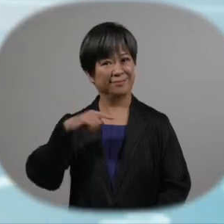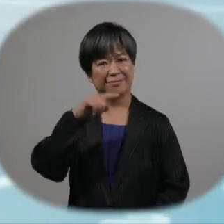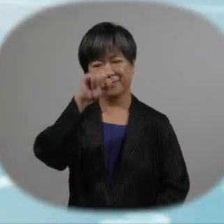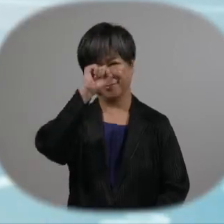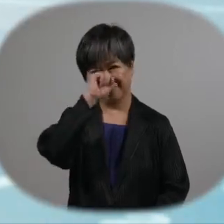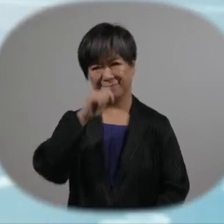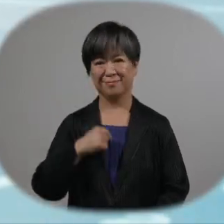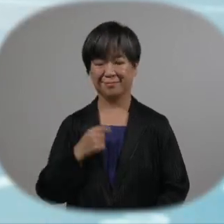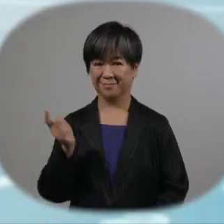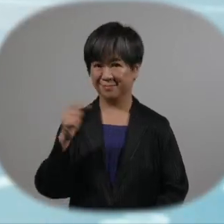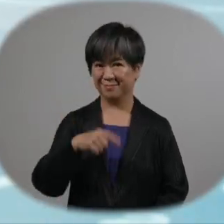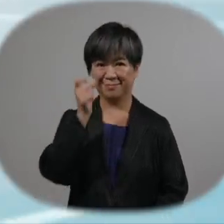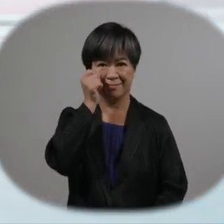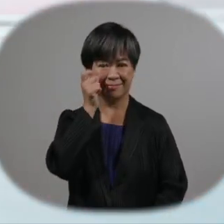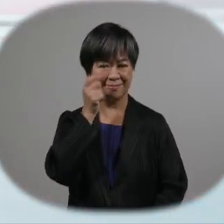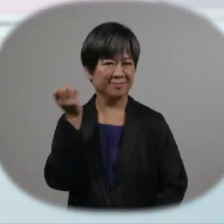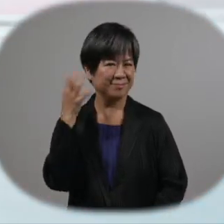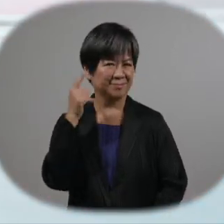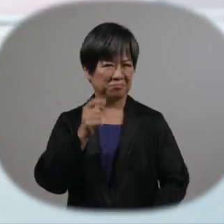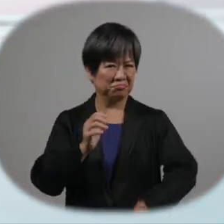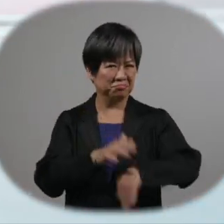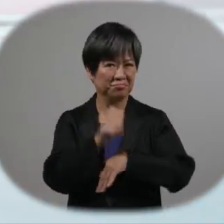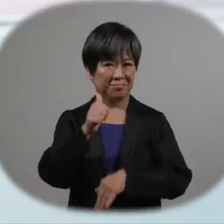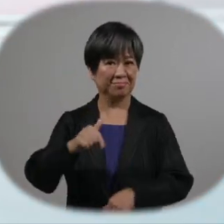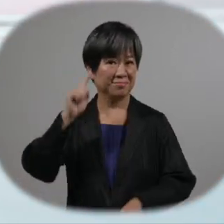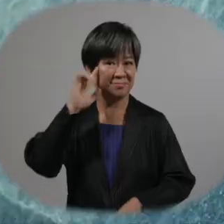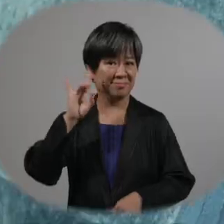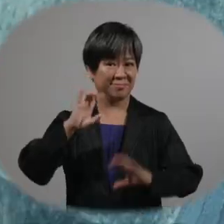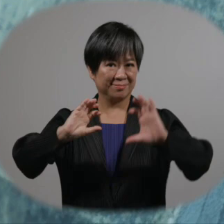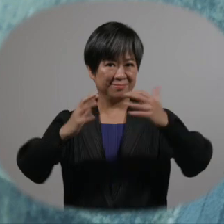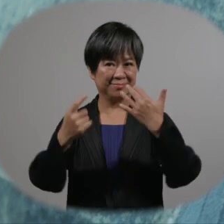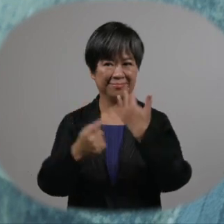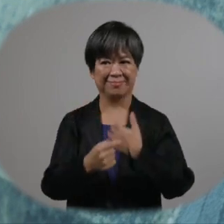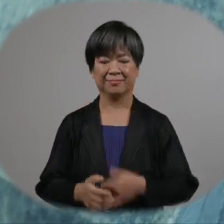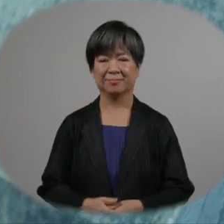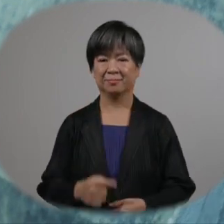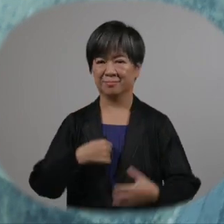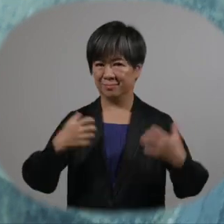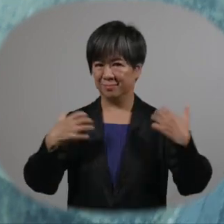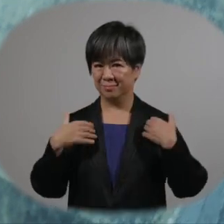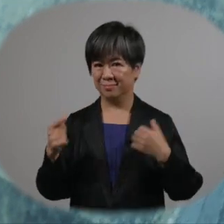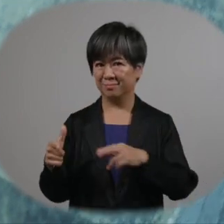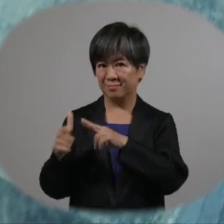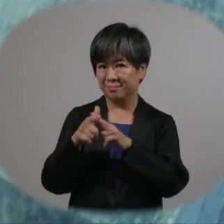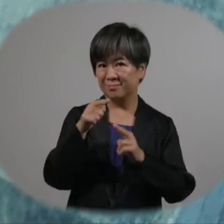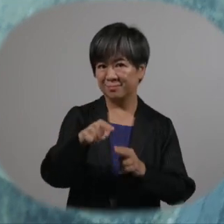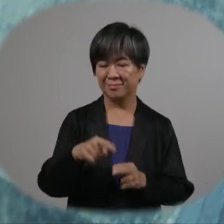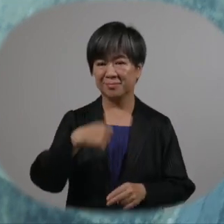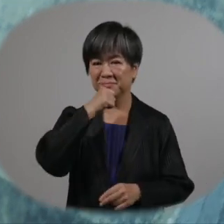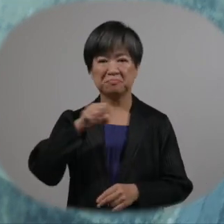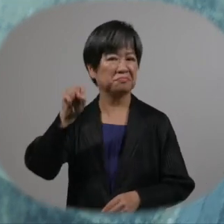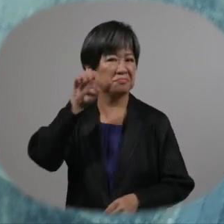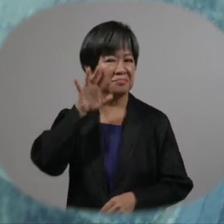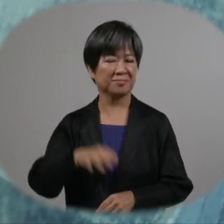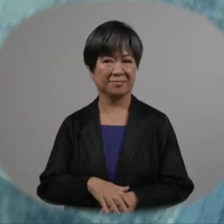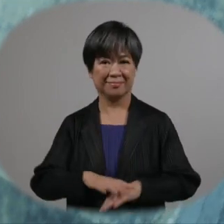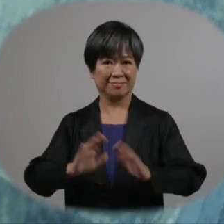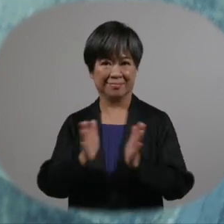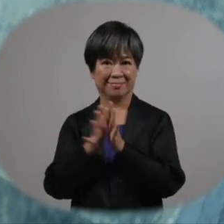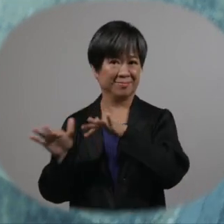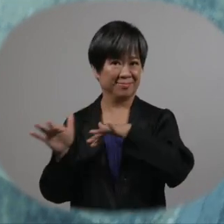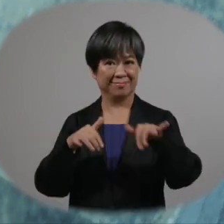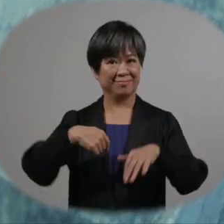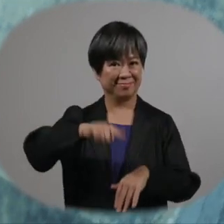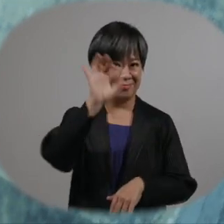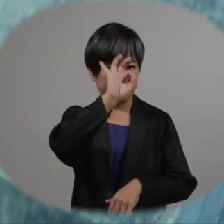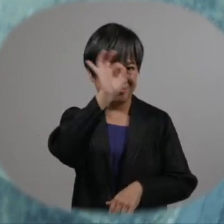我是 Lilian， 今天来到台南，听说这里有一位相当厉害的特奥国手。我的任务就是带大家去了解这位台湾之光。事不宜迟，我们赶紧